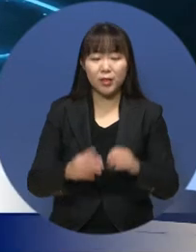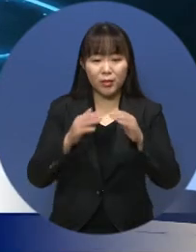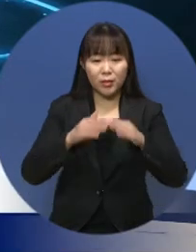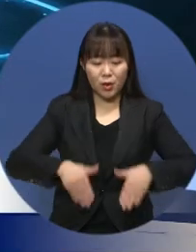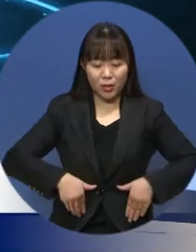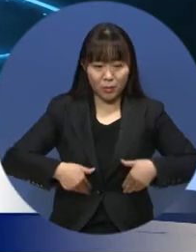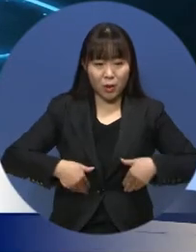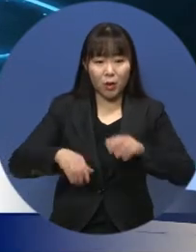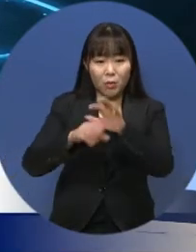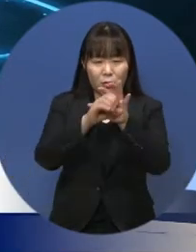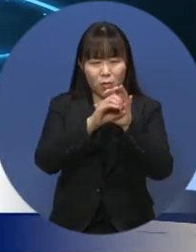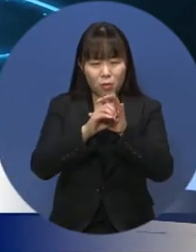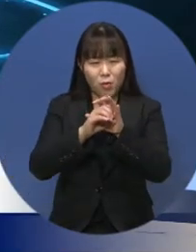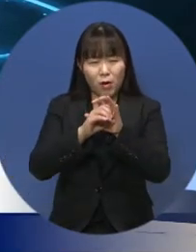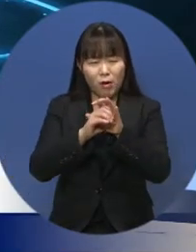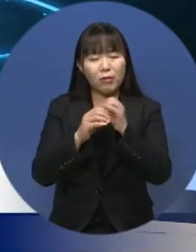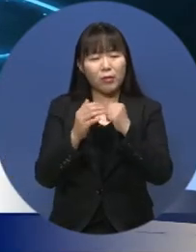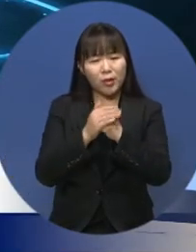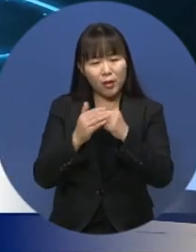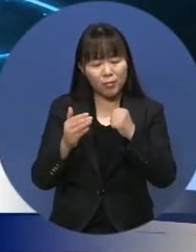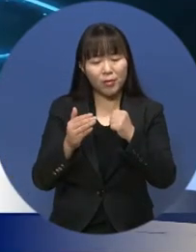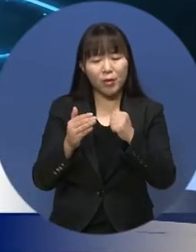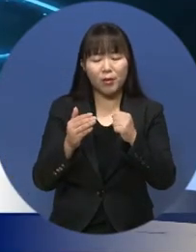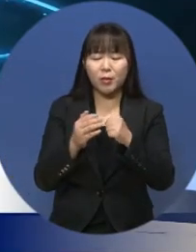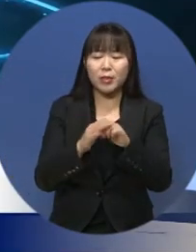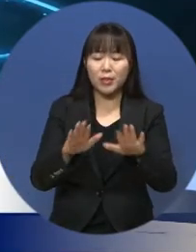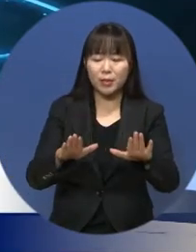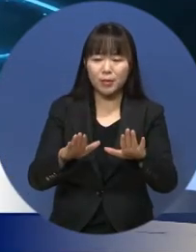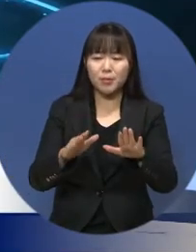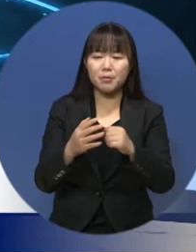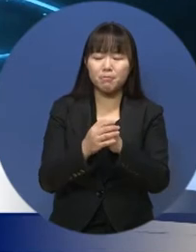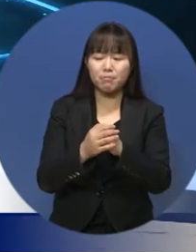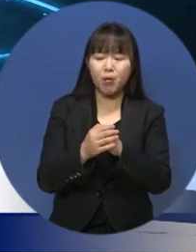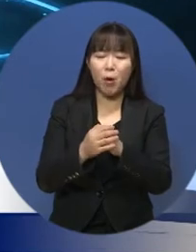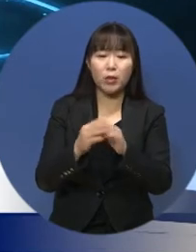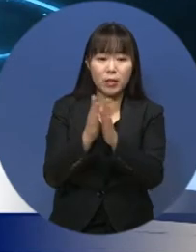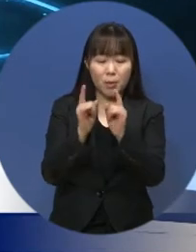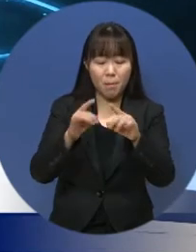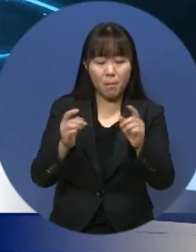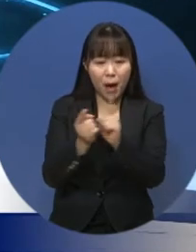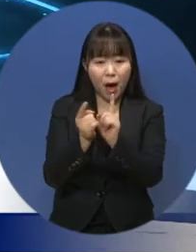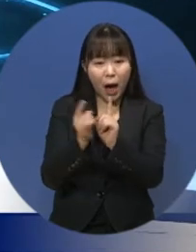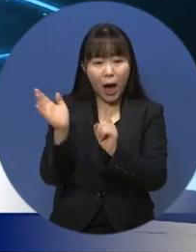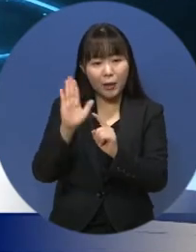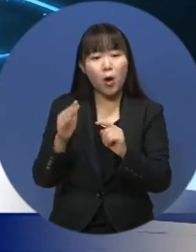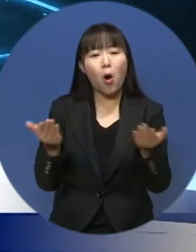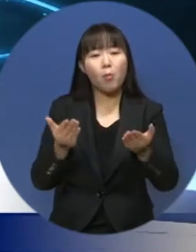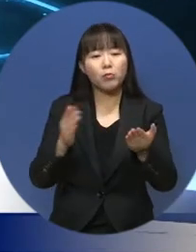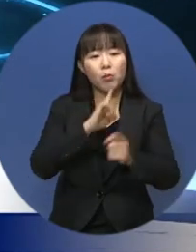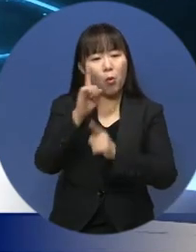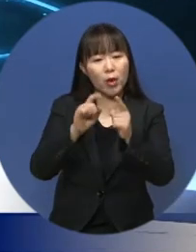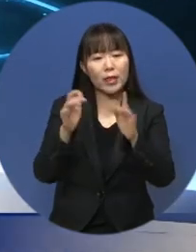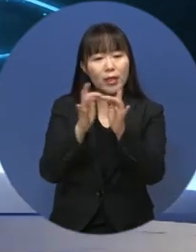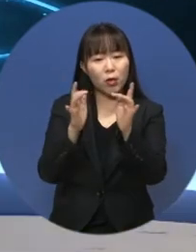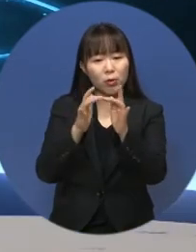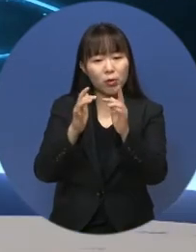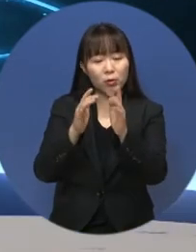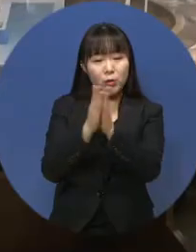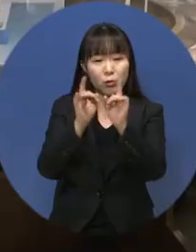전라남도가 코로나19로 찾아온 비대면 시대에 발맞춰 업무보고회를 온라인으로 생중계해 눈길을 끌었습니다.